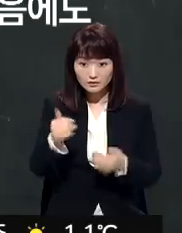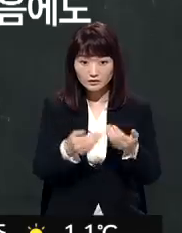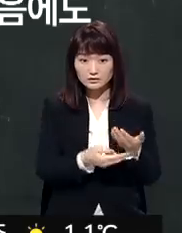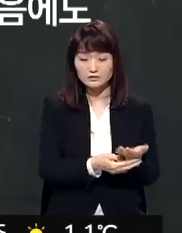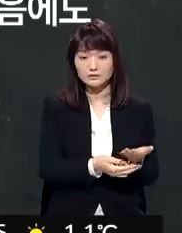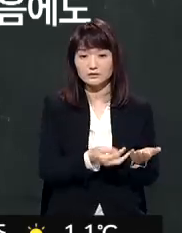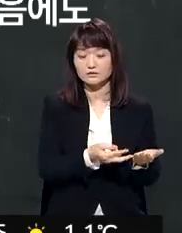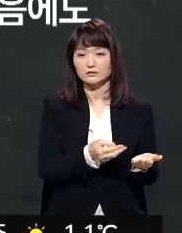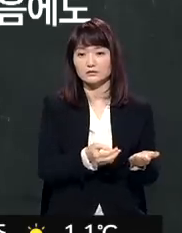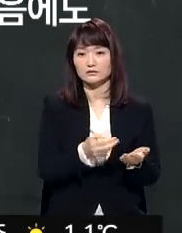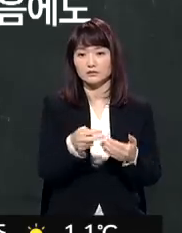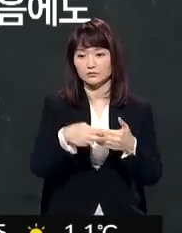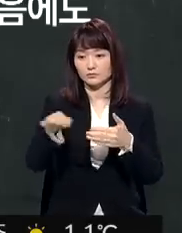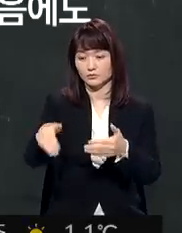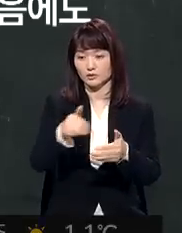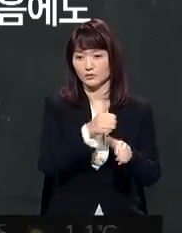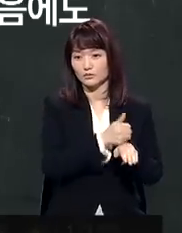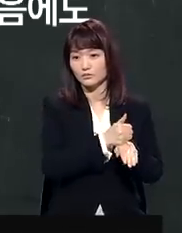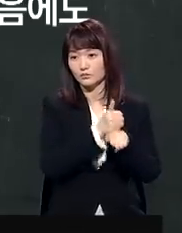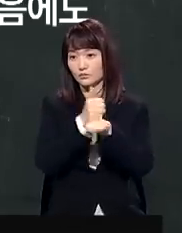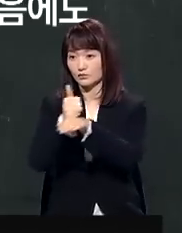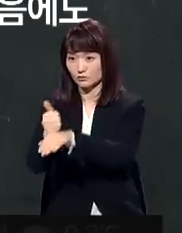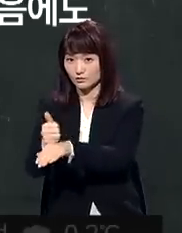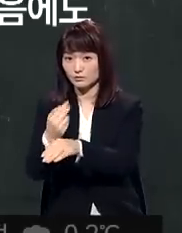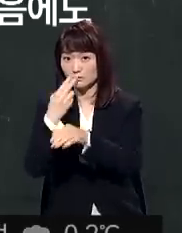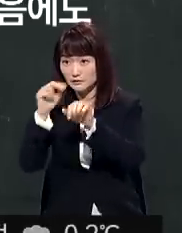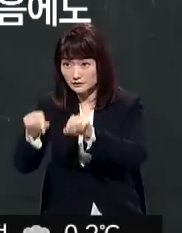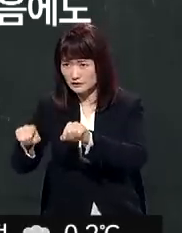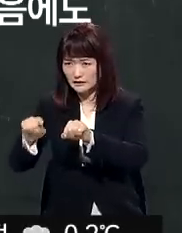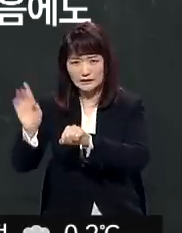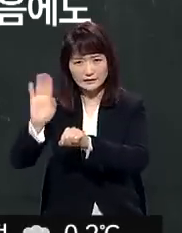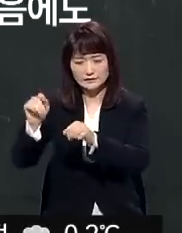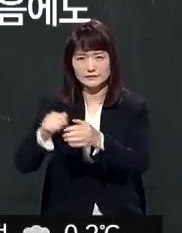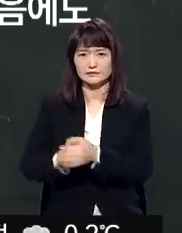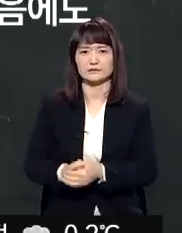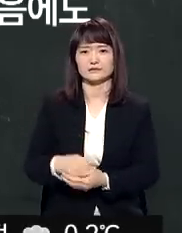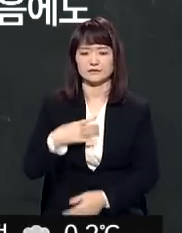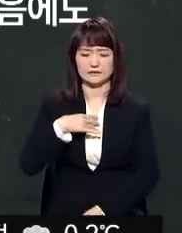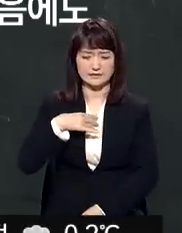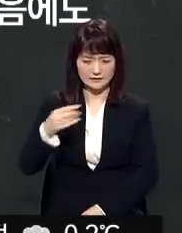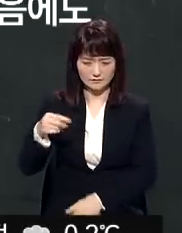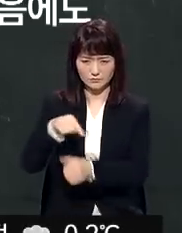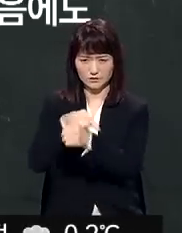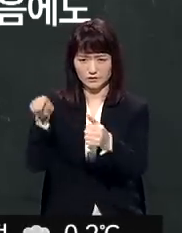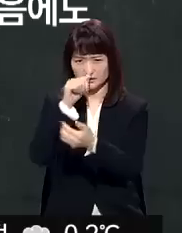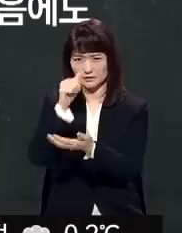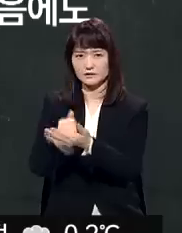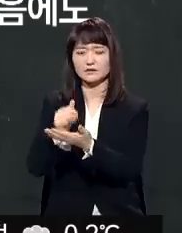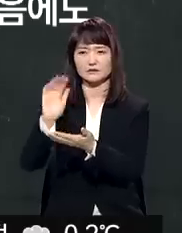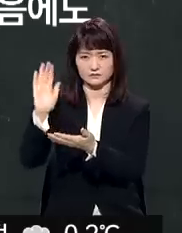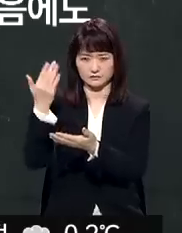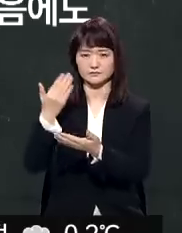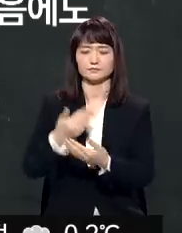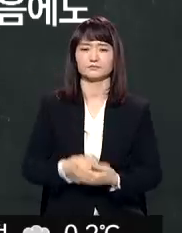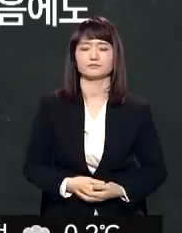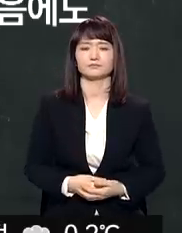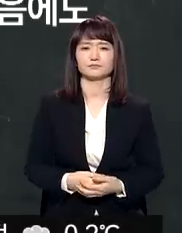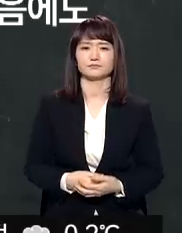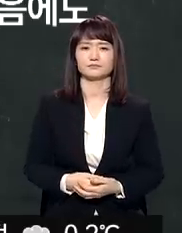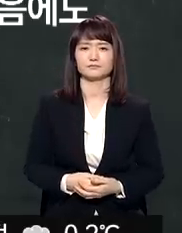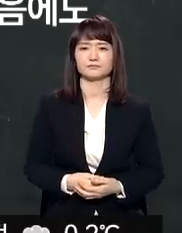있을 것이다라고 받고 그것을 안 했기 때문에 미필적 살인죄가 성립한다는